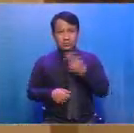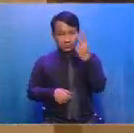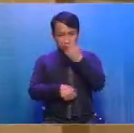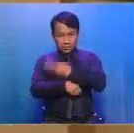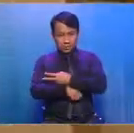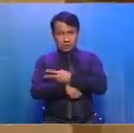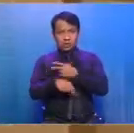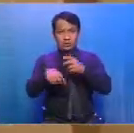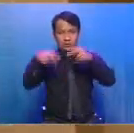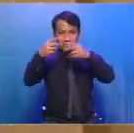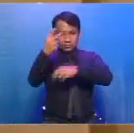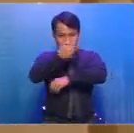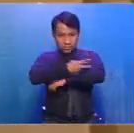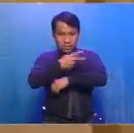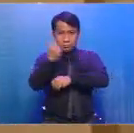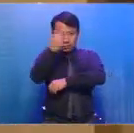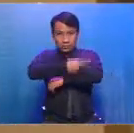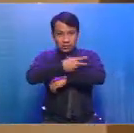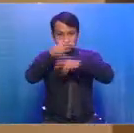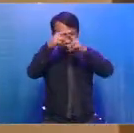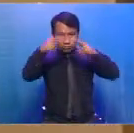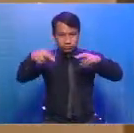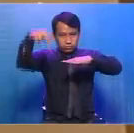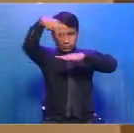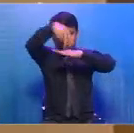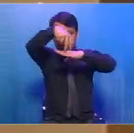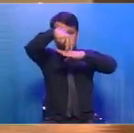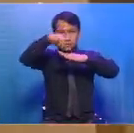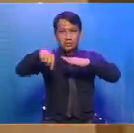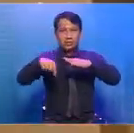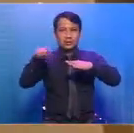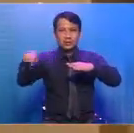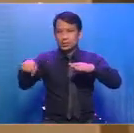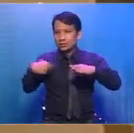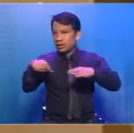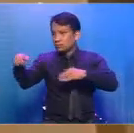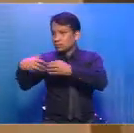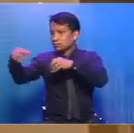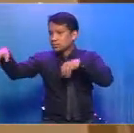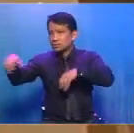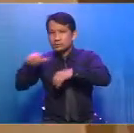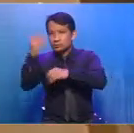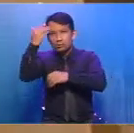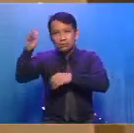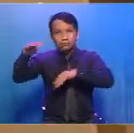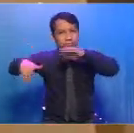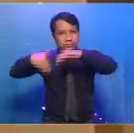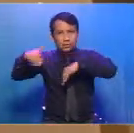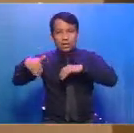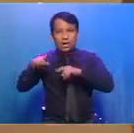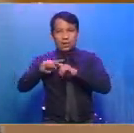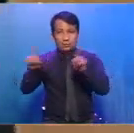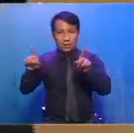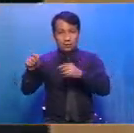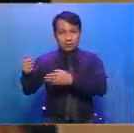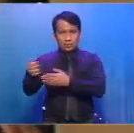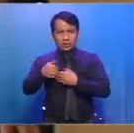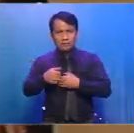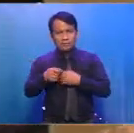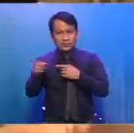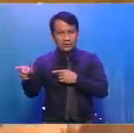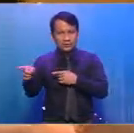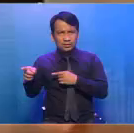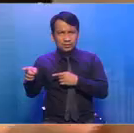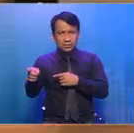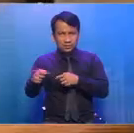ako doon sa bubong. May kapitbahay ako pero hindi ko marunong maglakoy. Mabuti at may yung